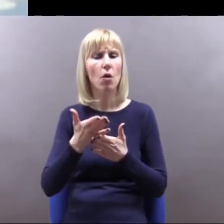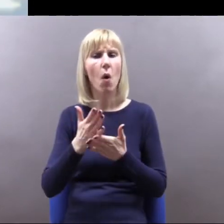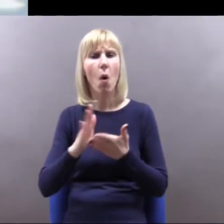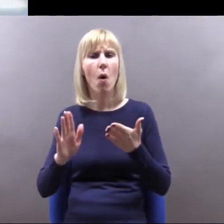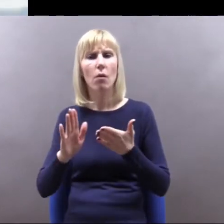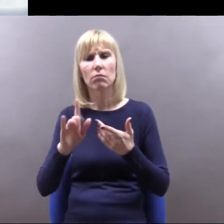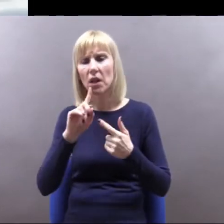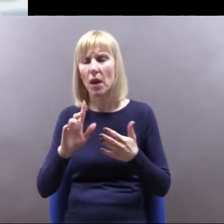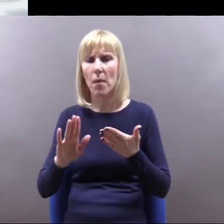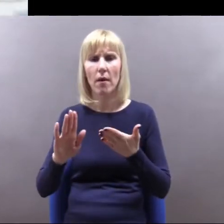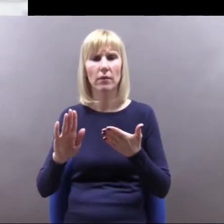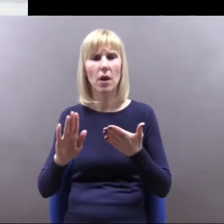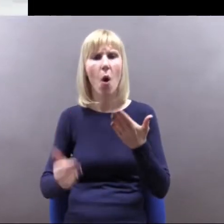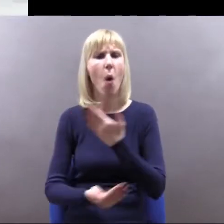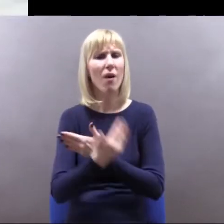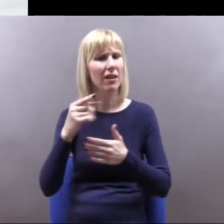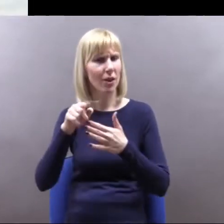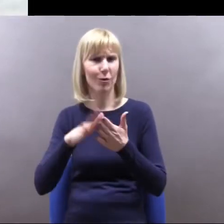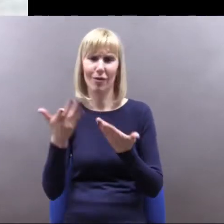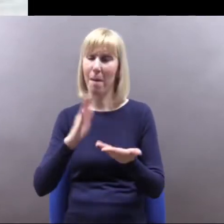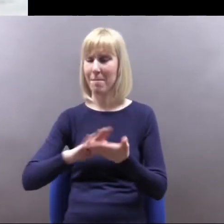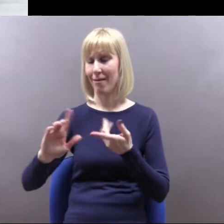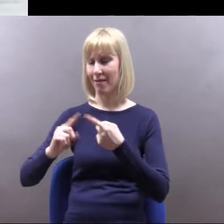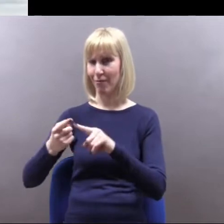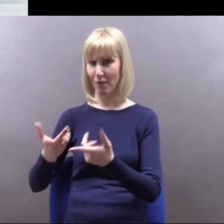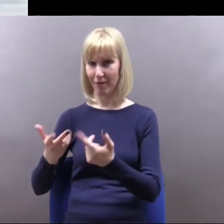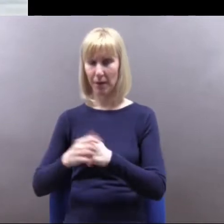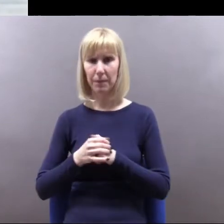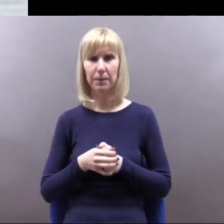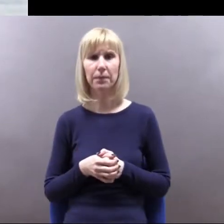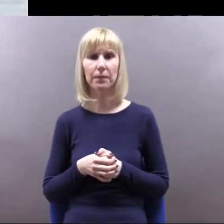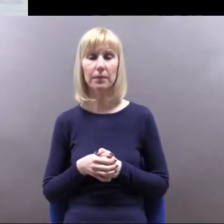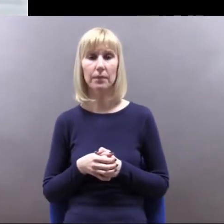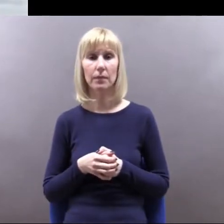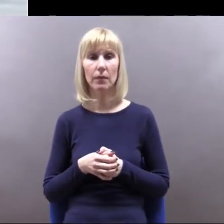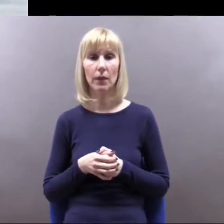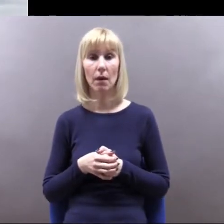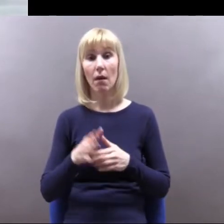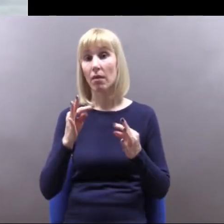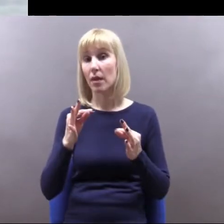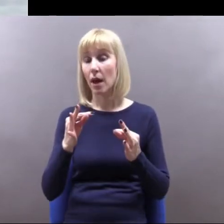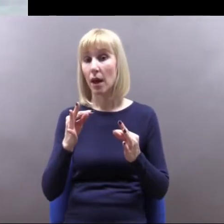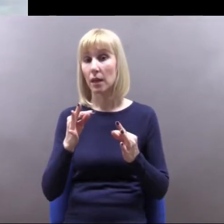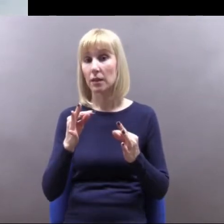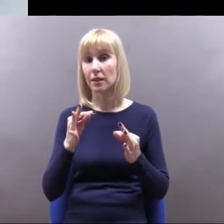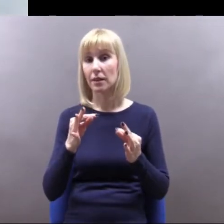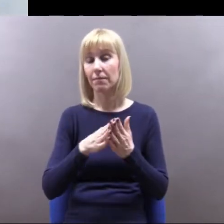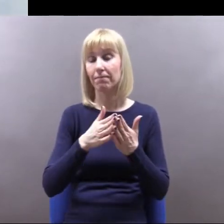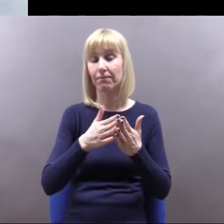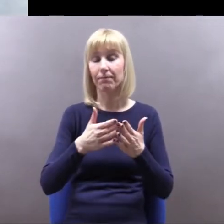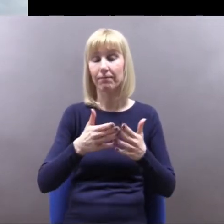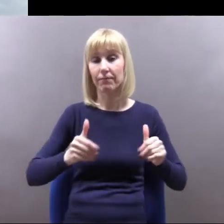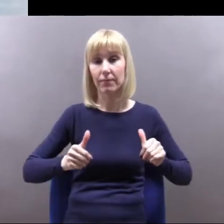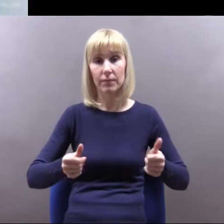już z innego punktu widzenia również okazały się bezsensowne. Do czego zmierzam? No, trzeba sobie wyobrazić, że